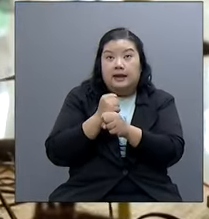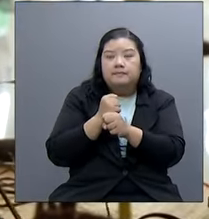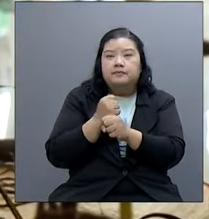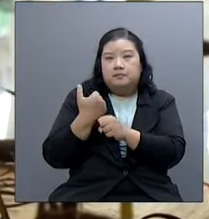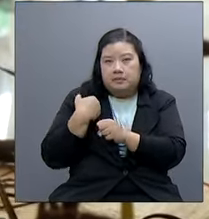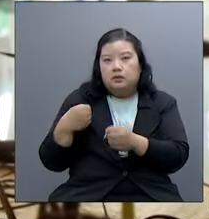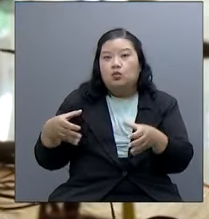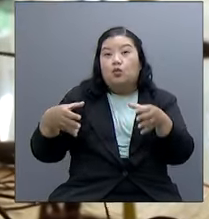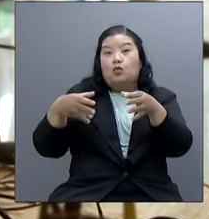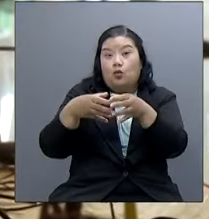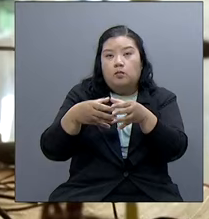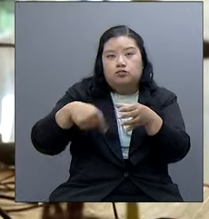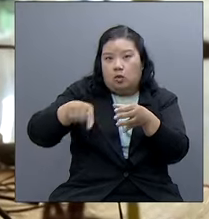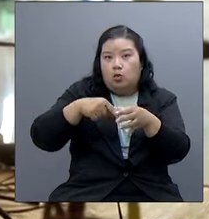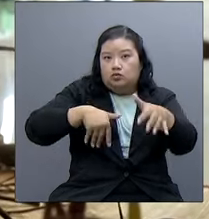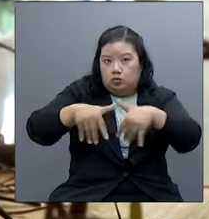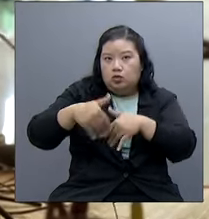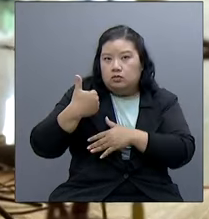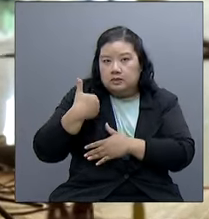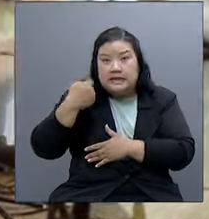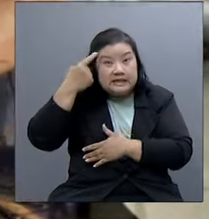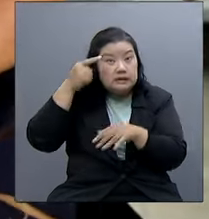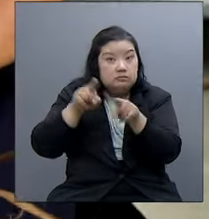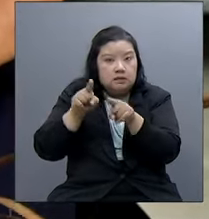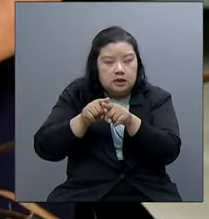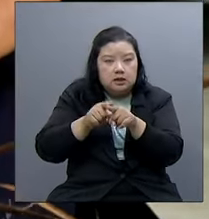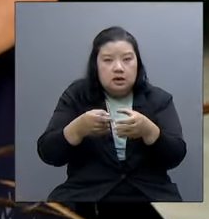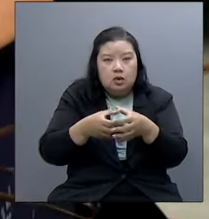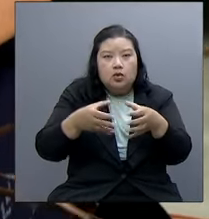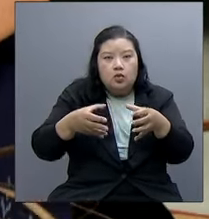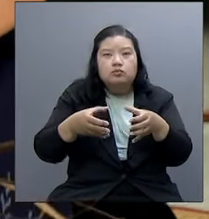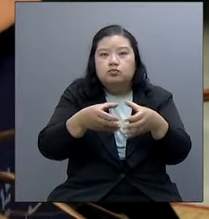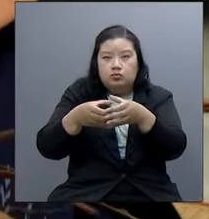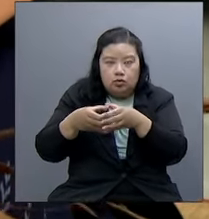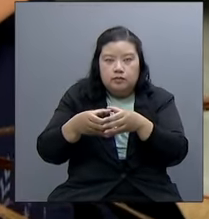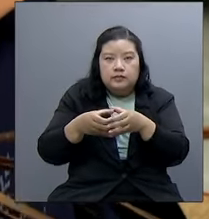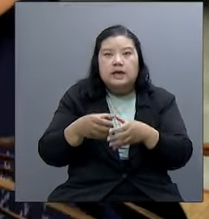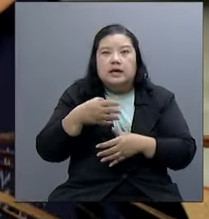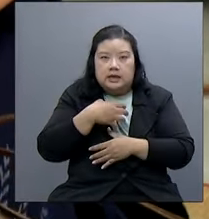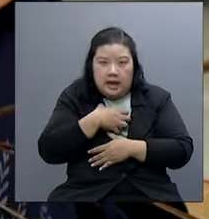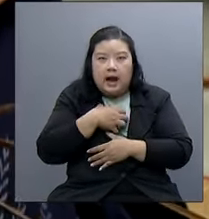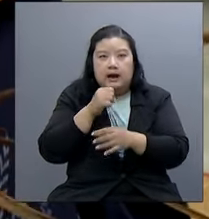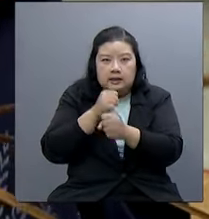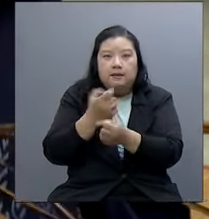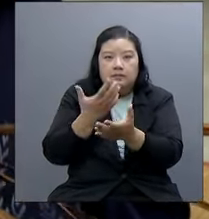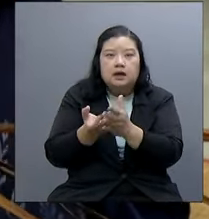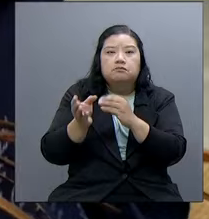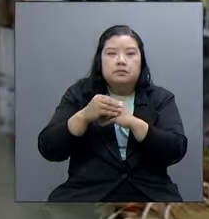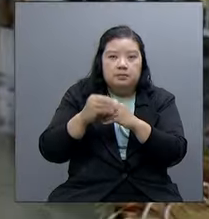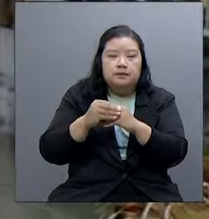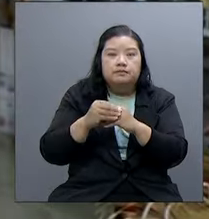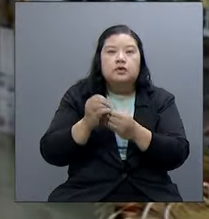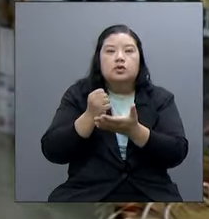กุ่มก็เลยค่ะรวมป่มชาวบ้าน ที่มีคามชตแบบเดีวกัน ก็คือมีความชตสรางส SDK อยากจะเพิ่มไ้ได้ให้ขอบคุว